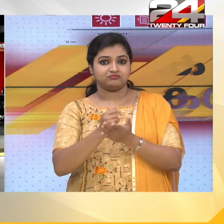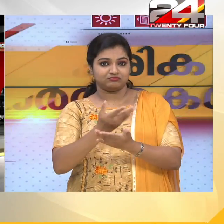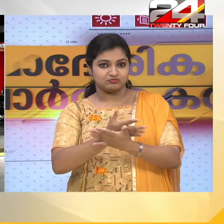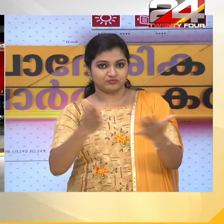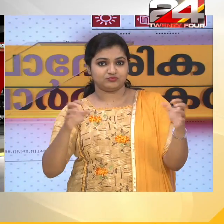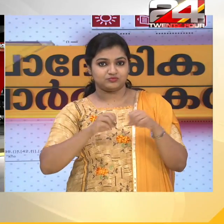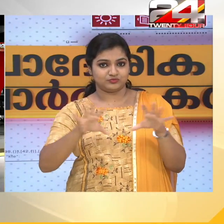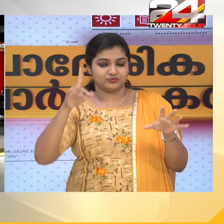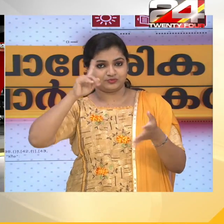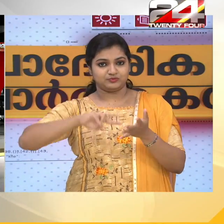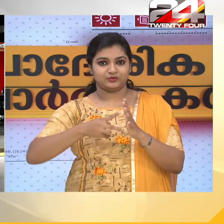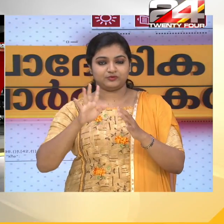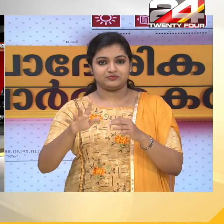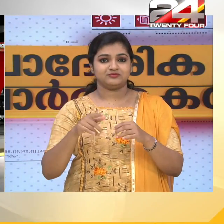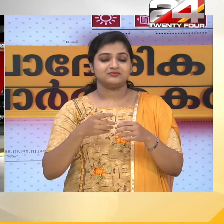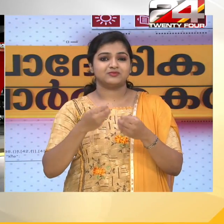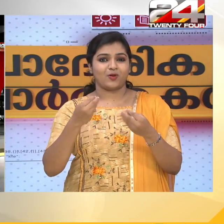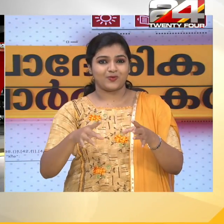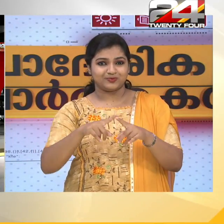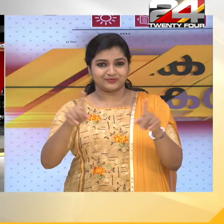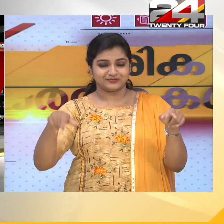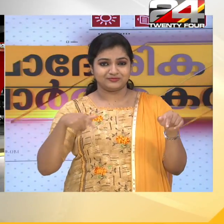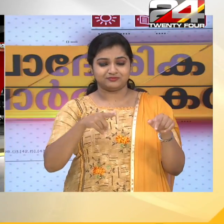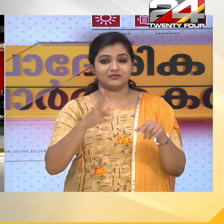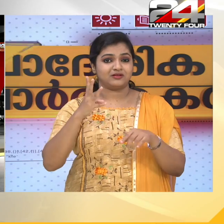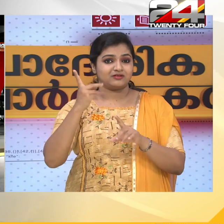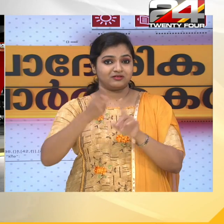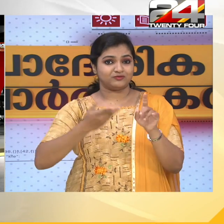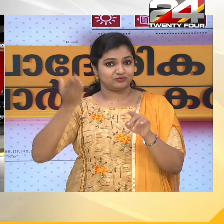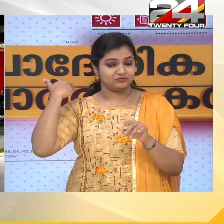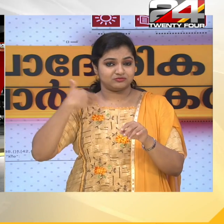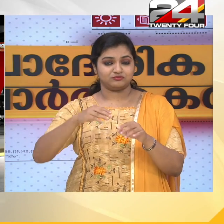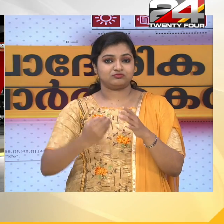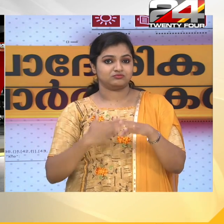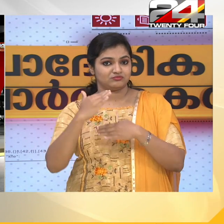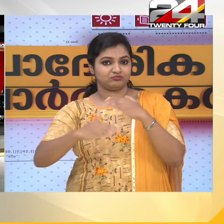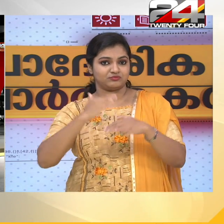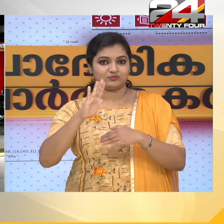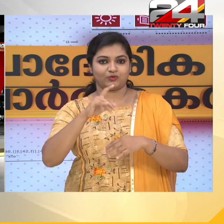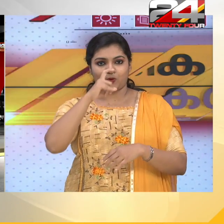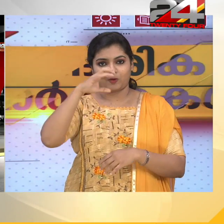പദ്ധതി. തരിശുനില കൃഷിയിൽ വൻ മുന്നേറ്റമാണ് കഴിഞ്ഞ 3 കോട്ടയത്ത് ഉണ്ടായത്.